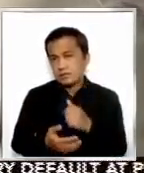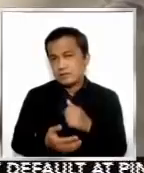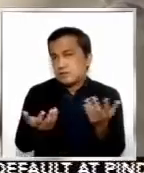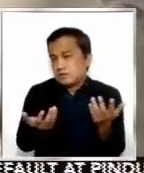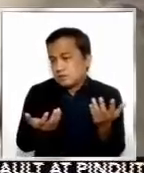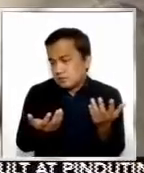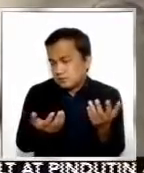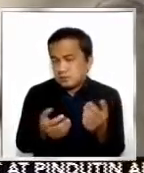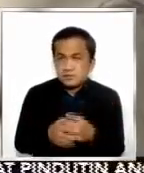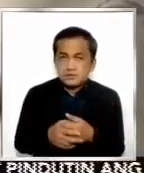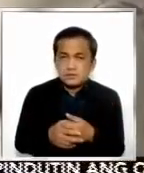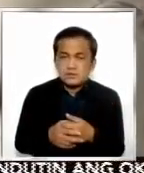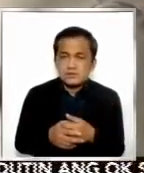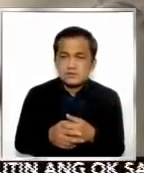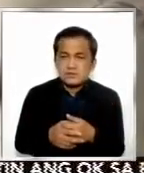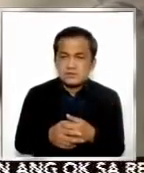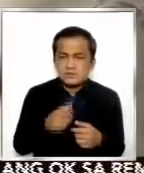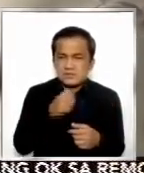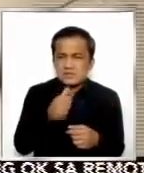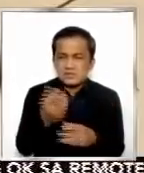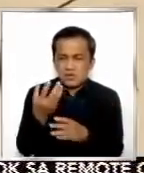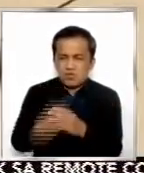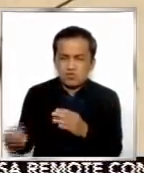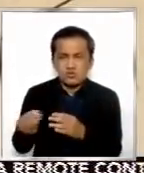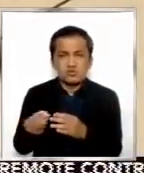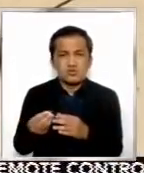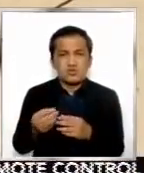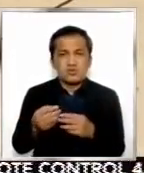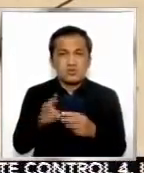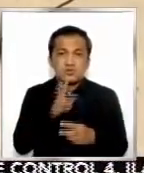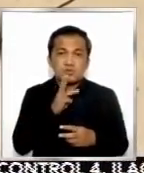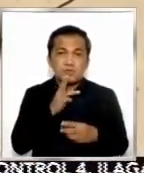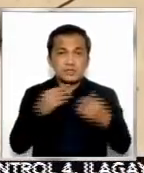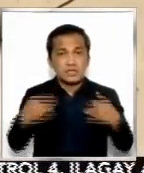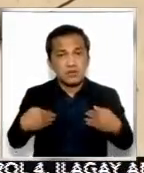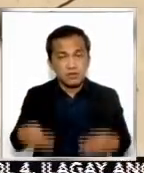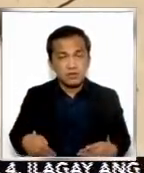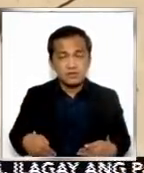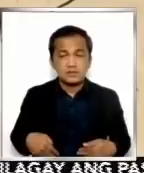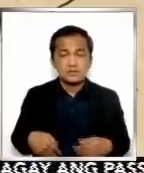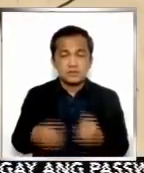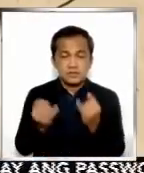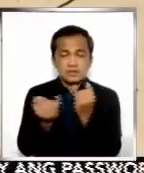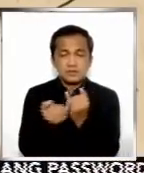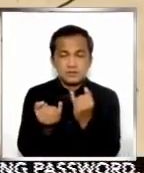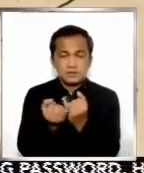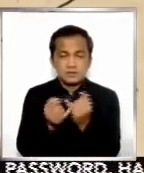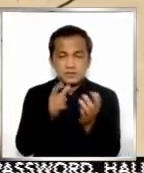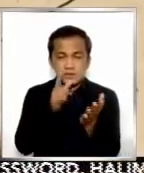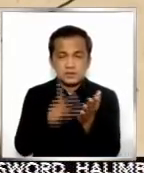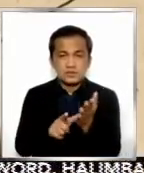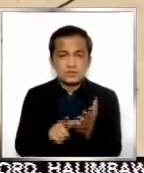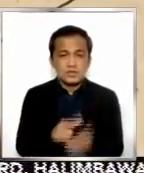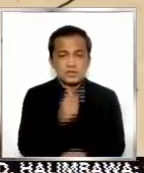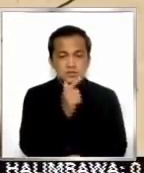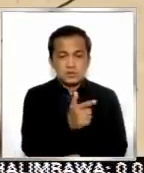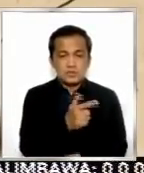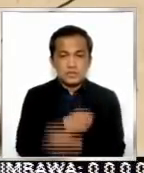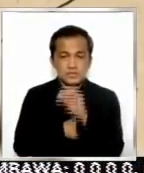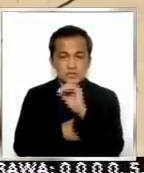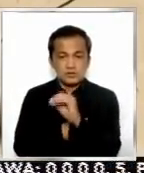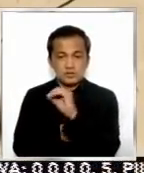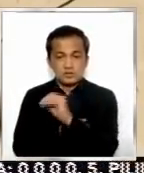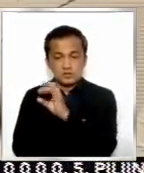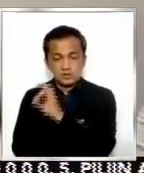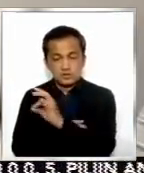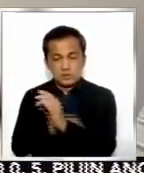hindi naubos yung tubig sa katawan. Sa PhilHealth Circular 20007, nakasaad na habang may state